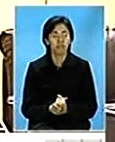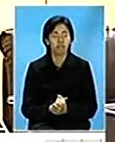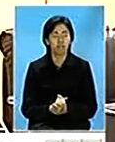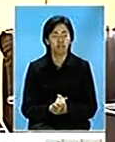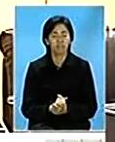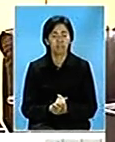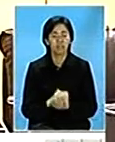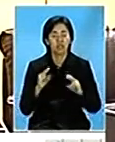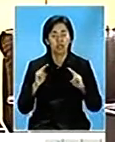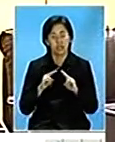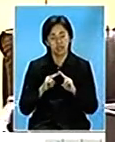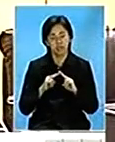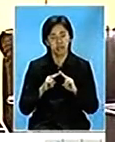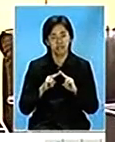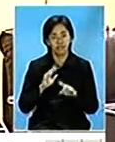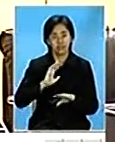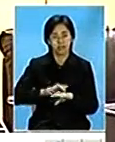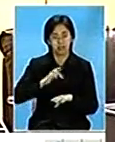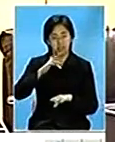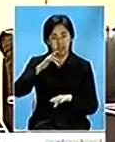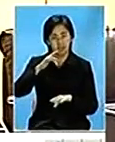กระทรวงทรัพยากร